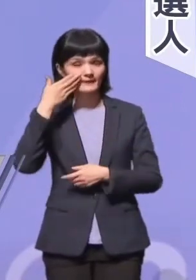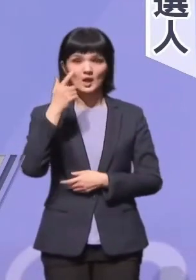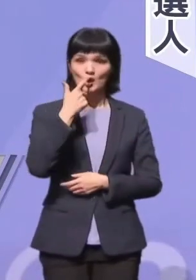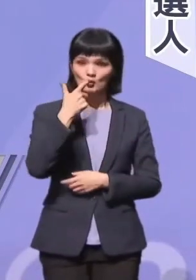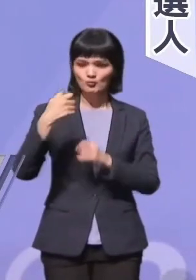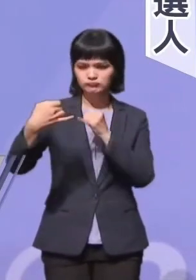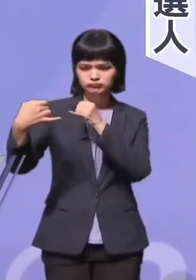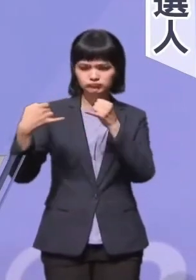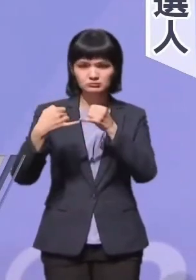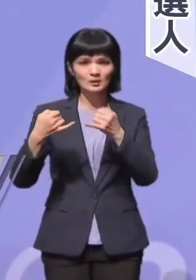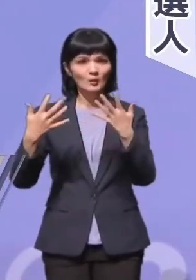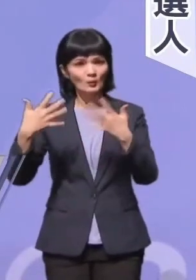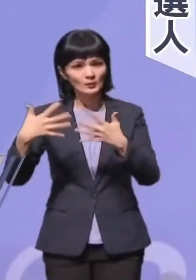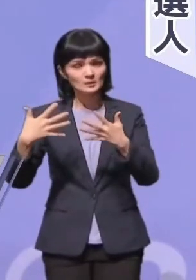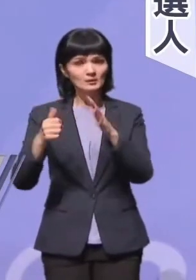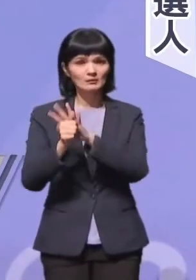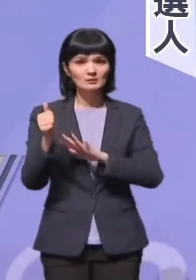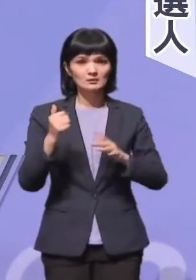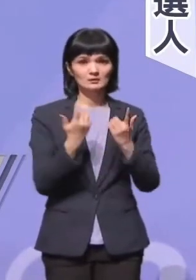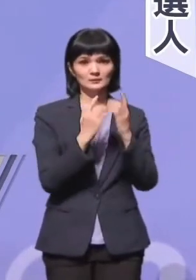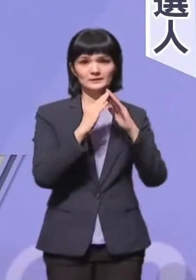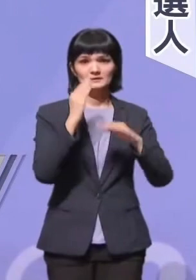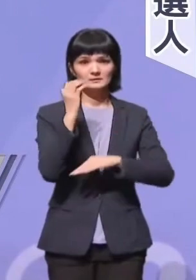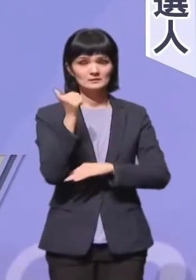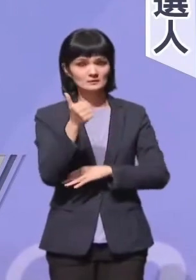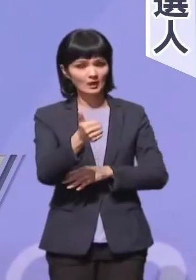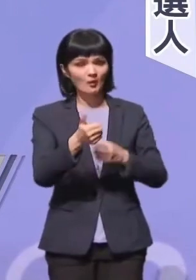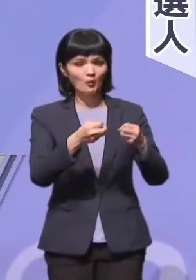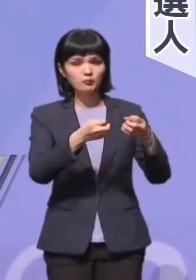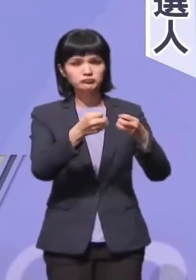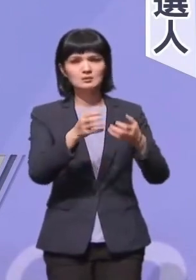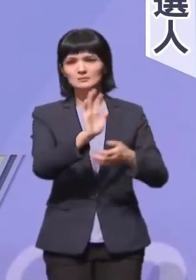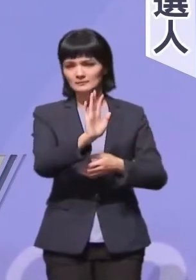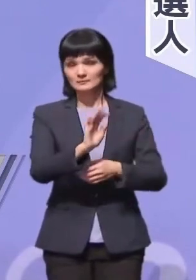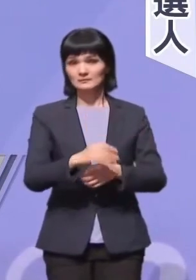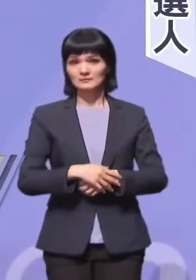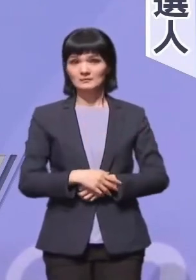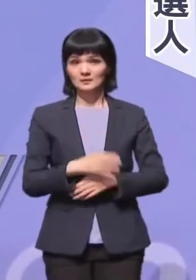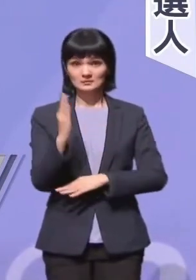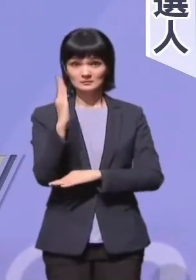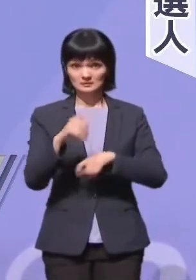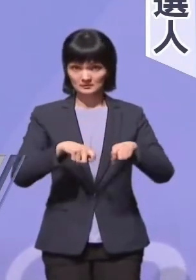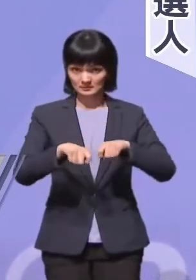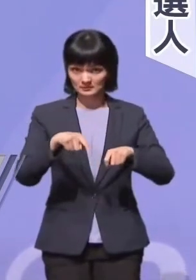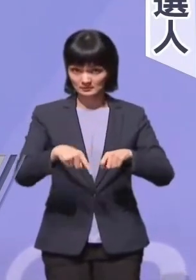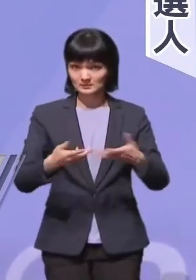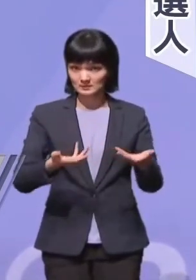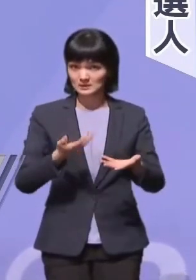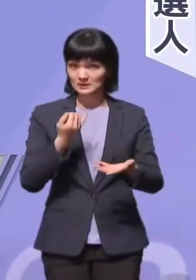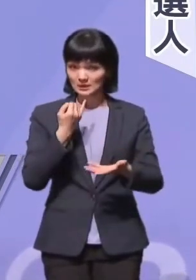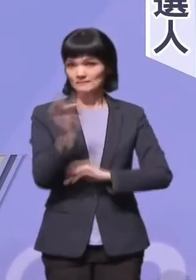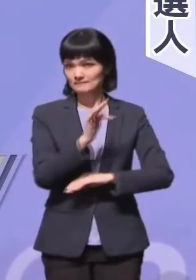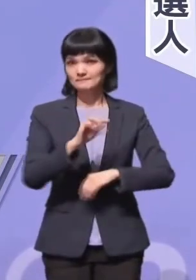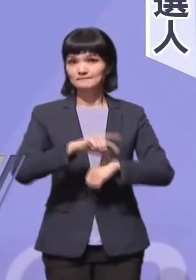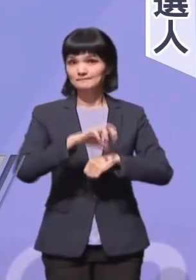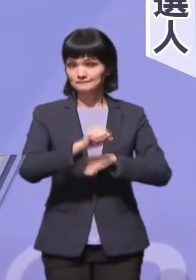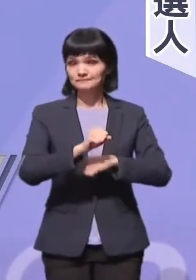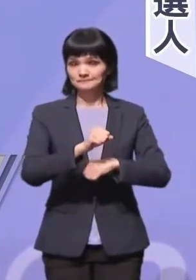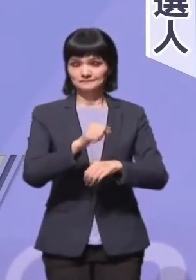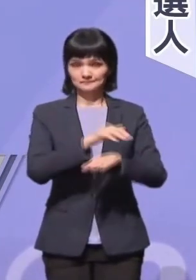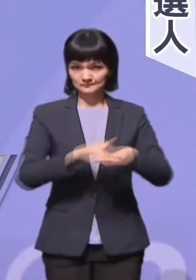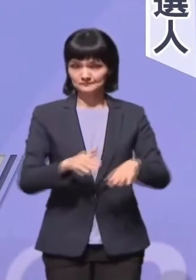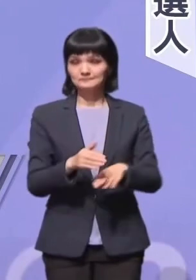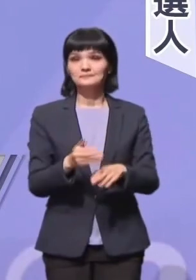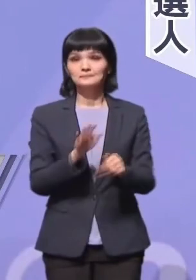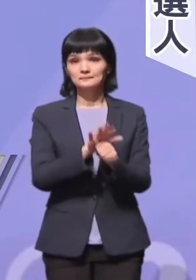的问题成为台北市长的主诉求。其实政策只要是好的，我们当然会继续把它做得更好。这就是政